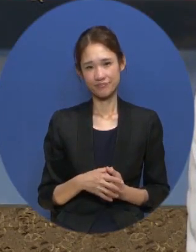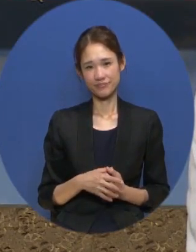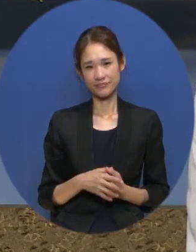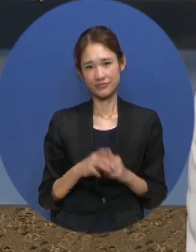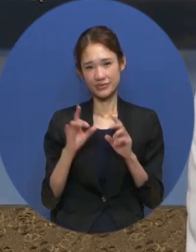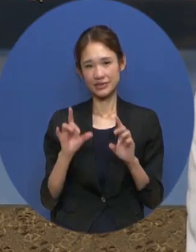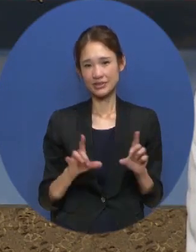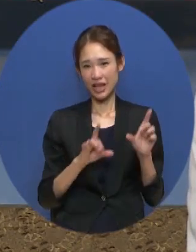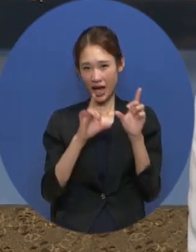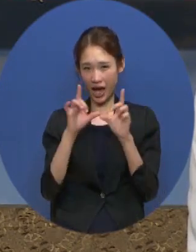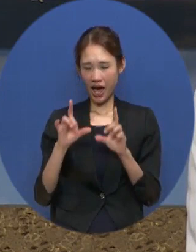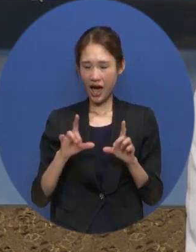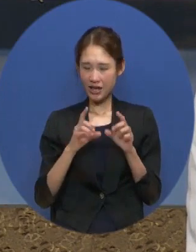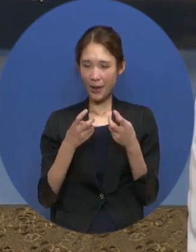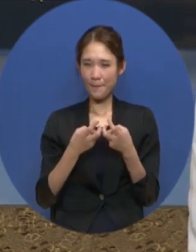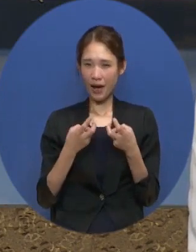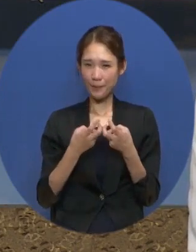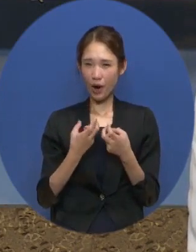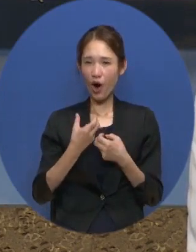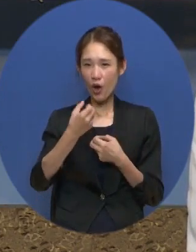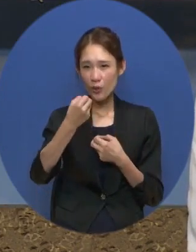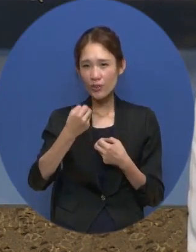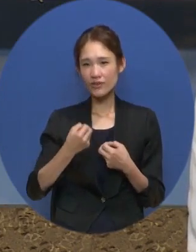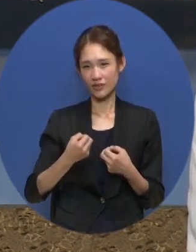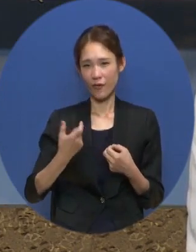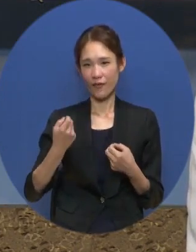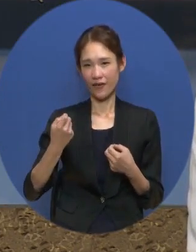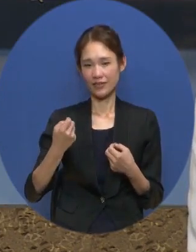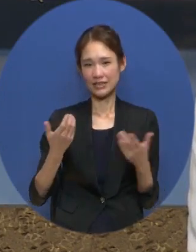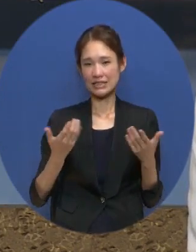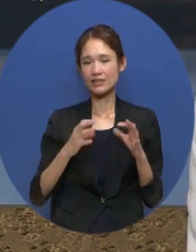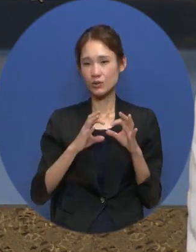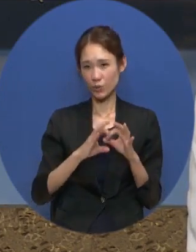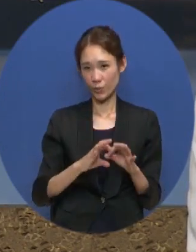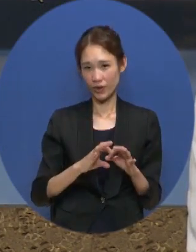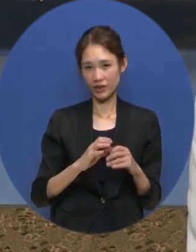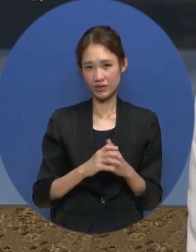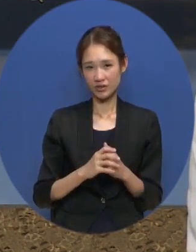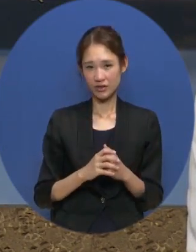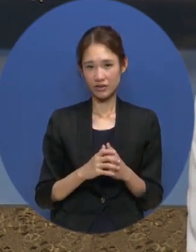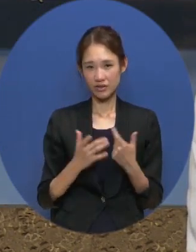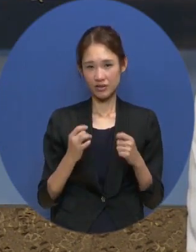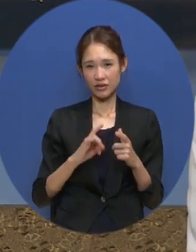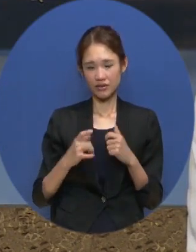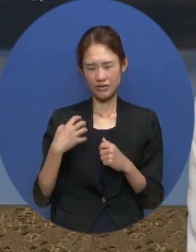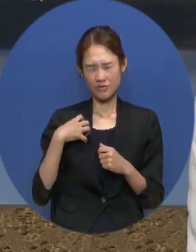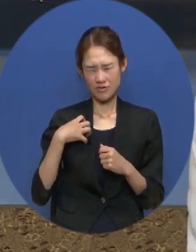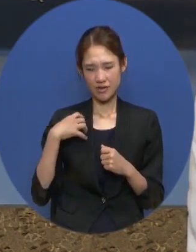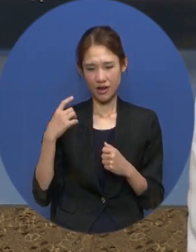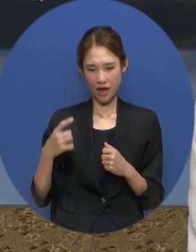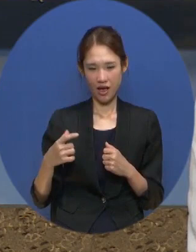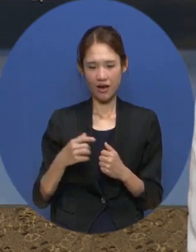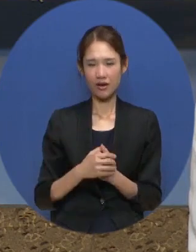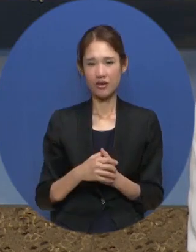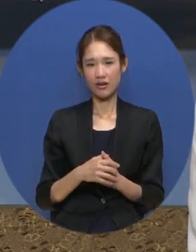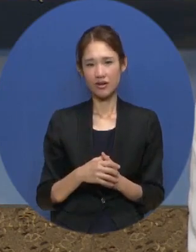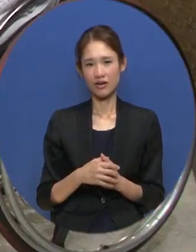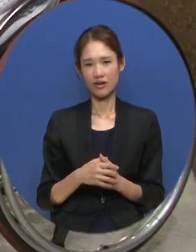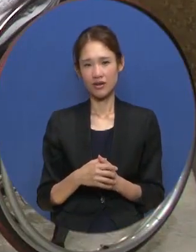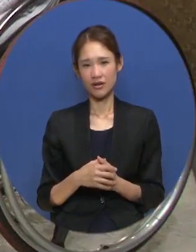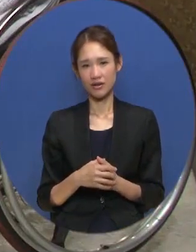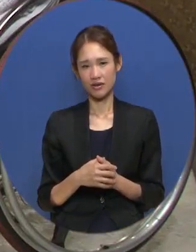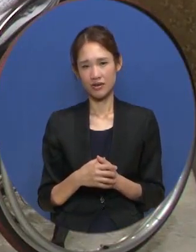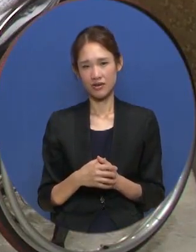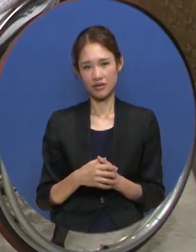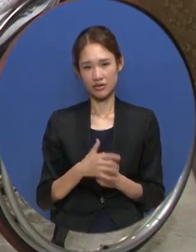그러니까 어떤 살아가는 하나의 어떤 방법을 얻는 게 아닌가 일을 그렇죠. 통해서 그러니까 네. 그럴 때 더 책임감도 들고